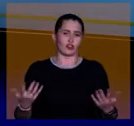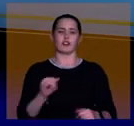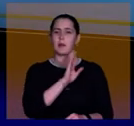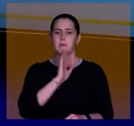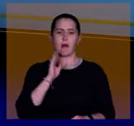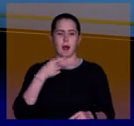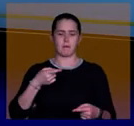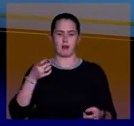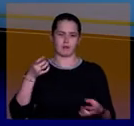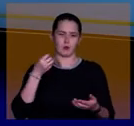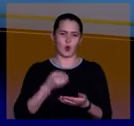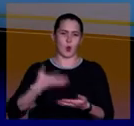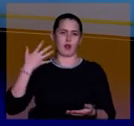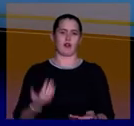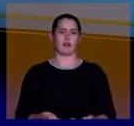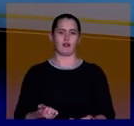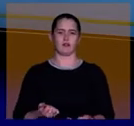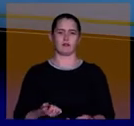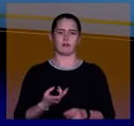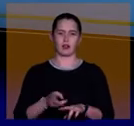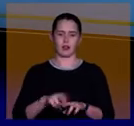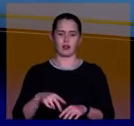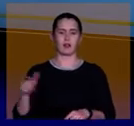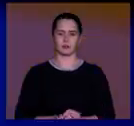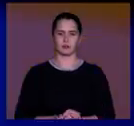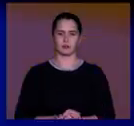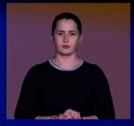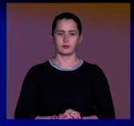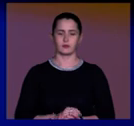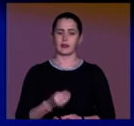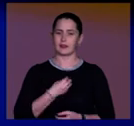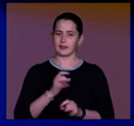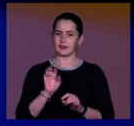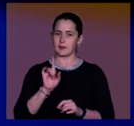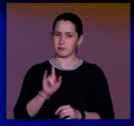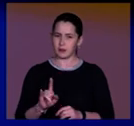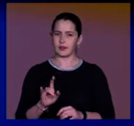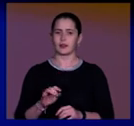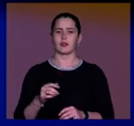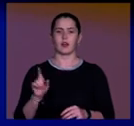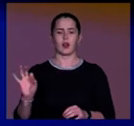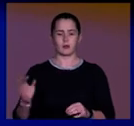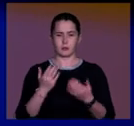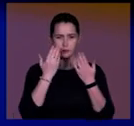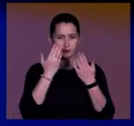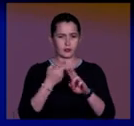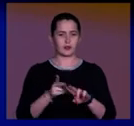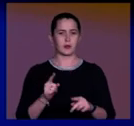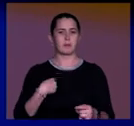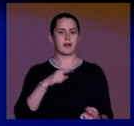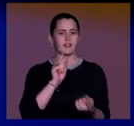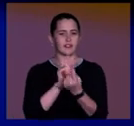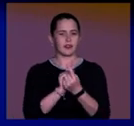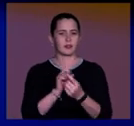главный герой ребята этого рассказа мама а еще ребятки в этом произведении мы с вами встретим